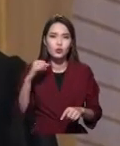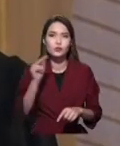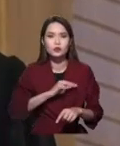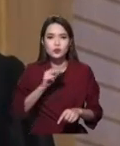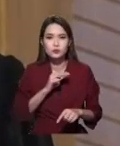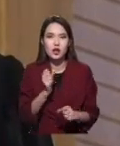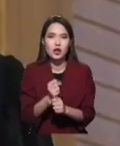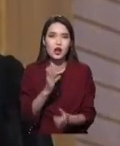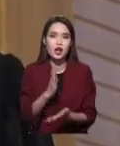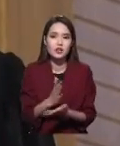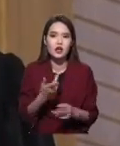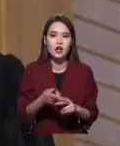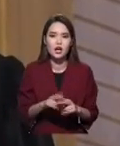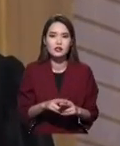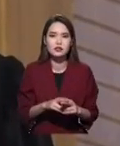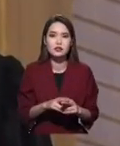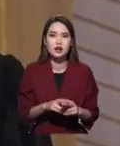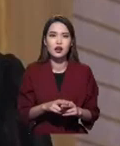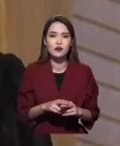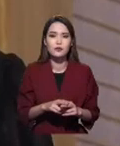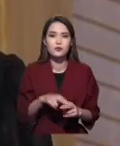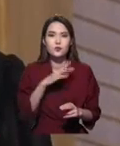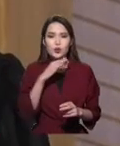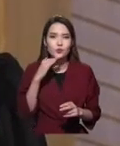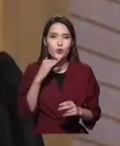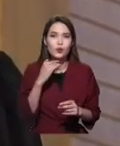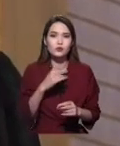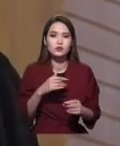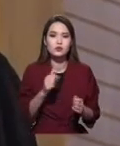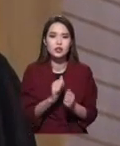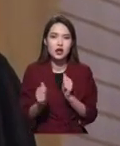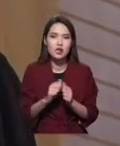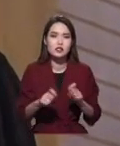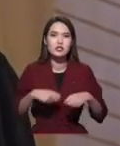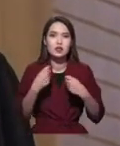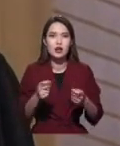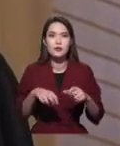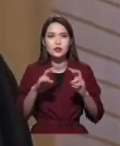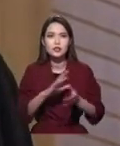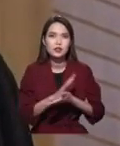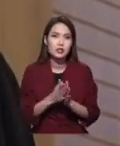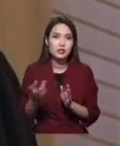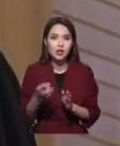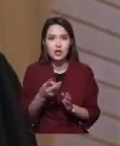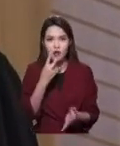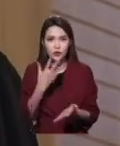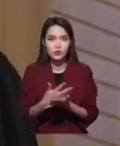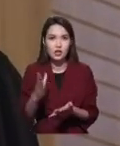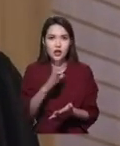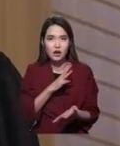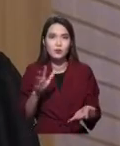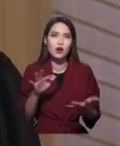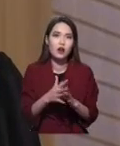боламыз. Бұл жұмысты біз мына демеушілік етіп отырған бізбен серіктес Конрад Аденауэр қорымен бірге жасап жатырмыз. Бұл жерде